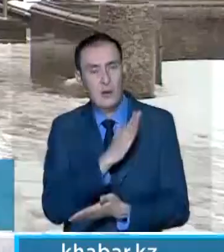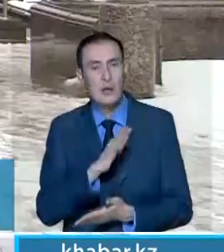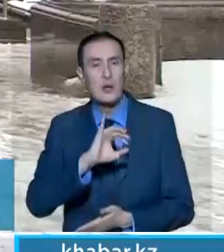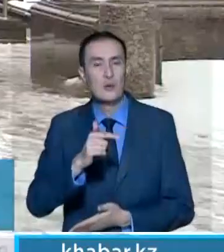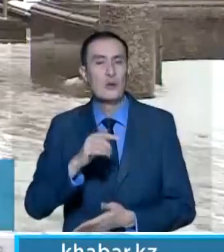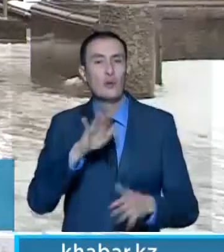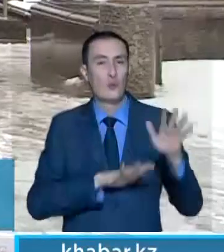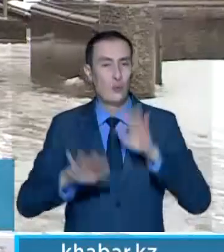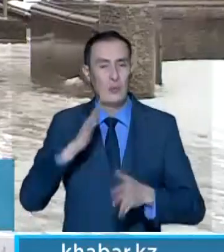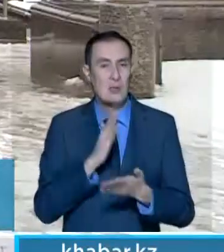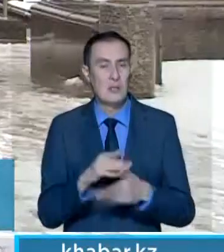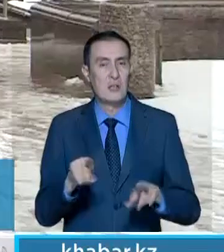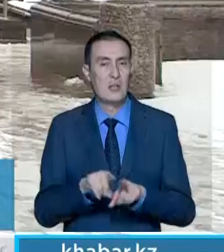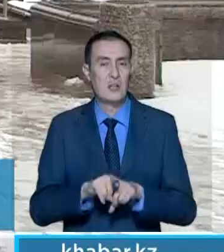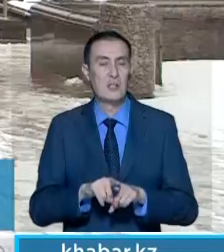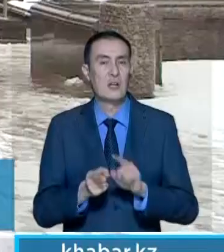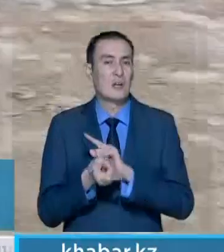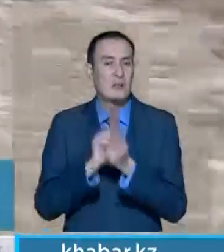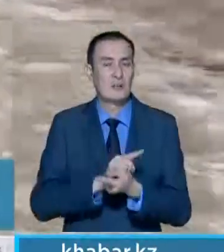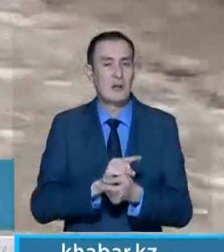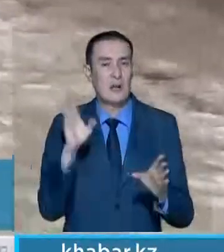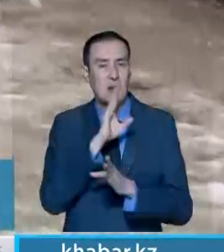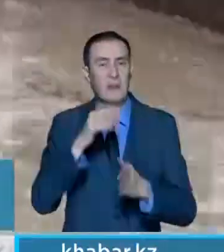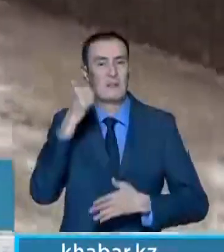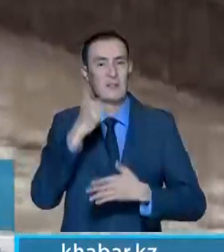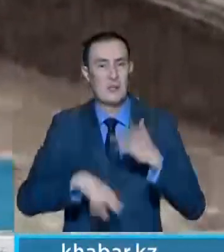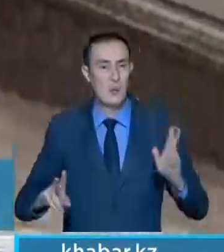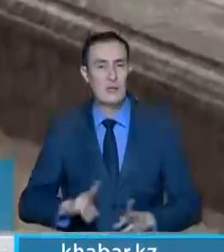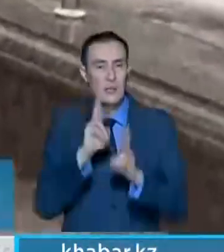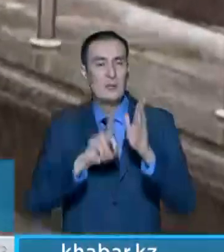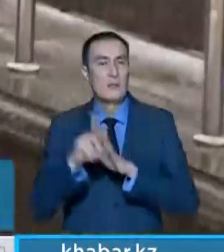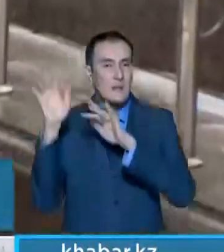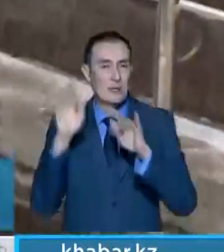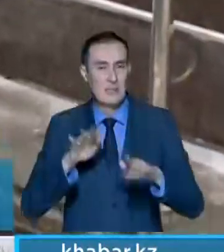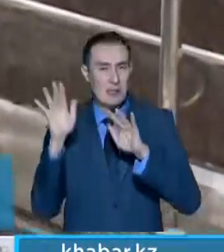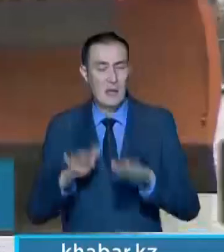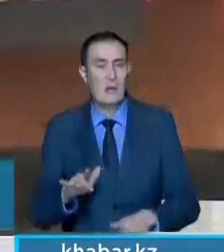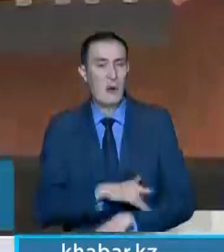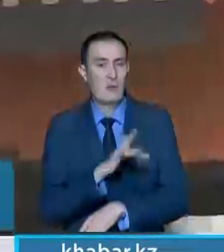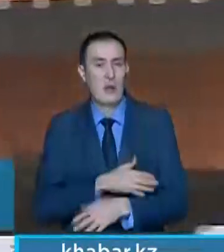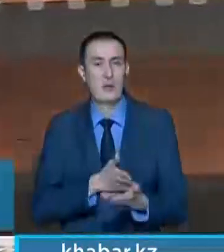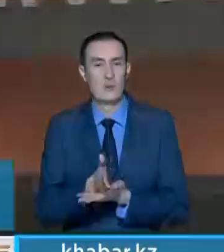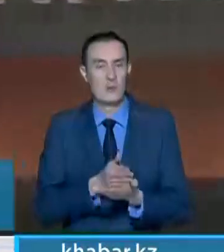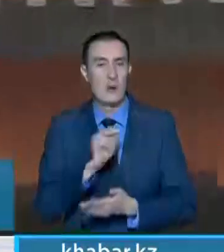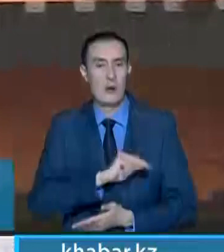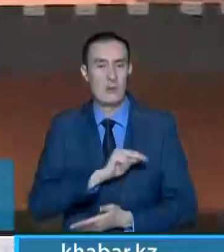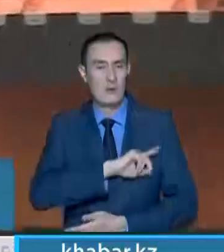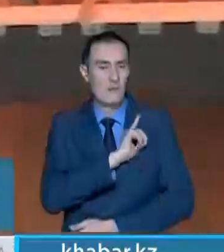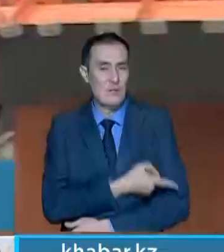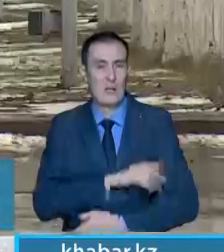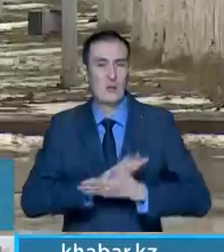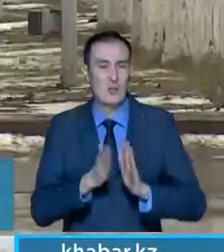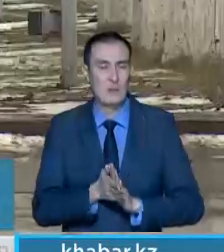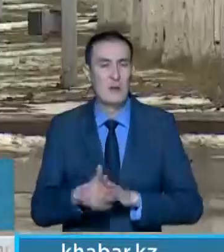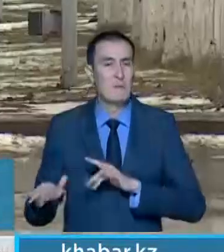юге туманы. Не обошла резкая смена климата и столицу. Астану также засыпало снегом. Весь день коммунальные службы работали в усиленном режиме